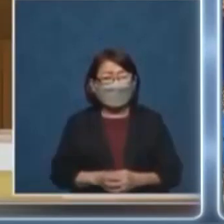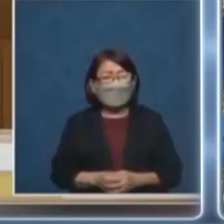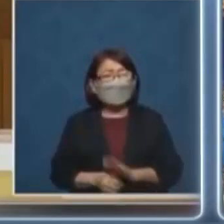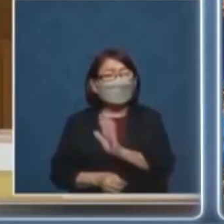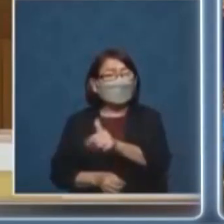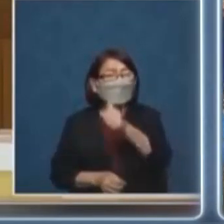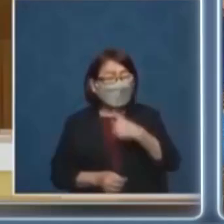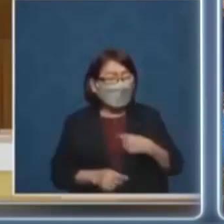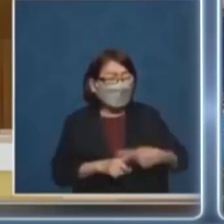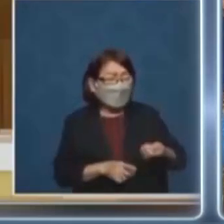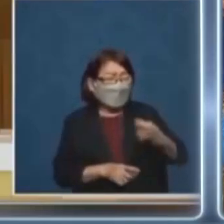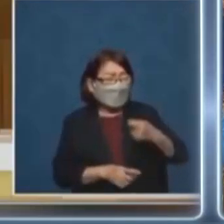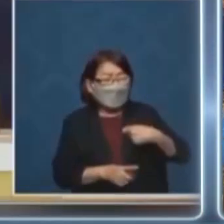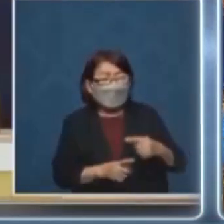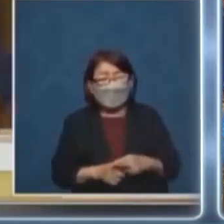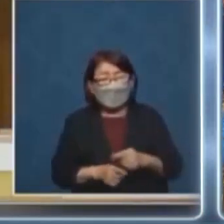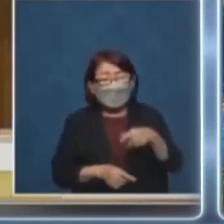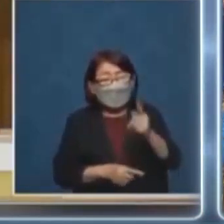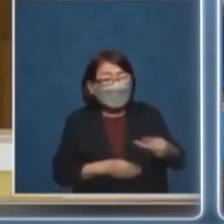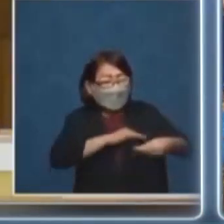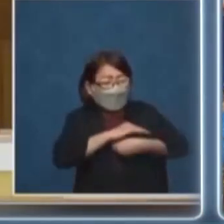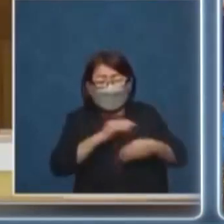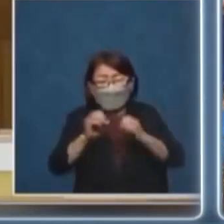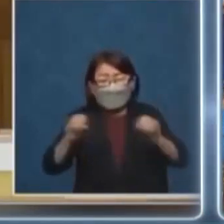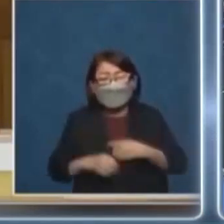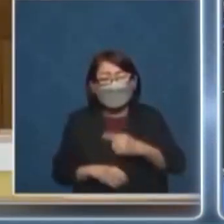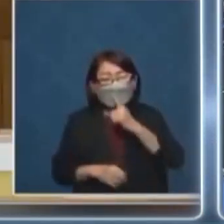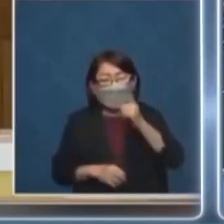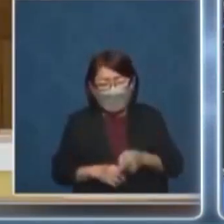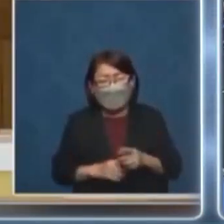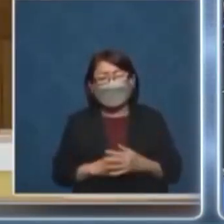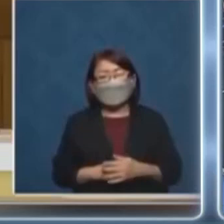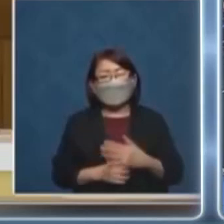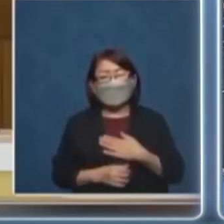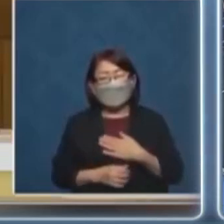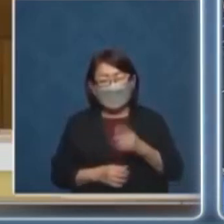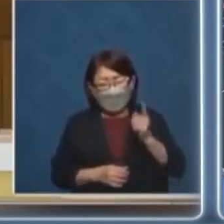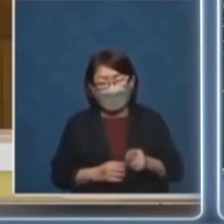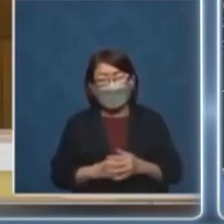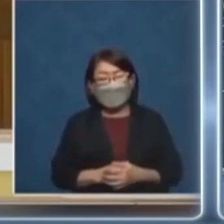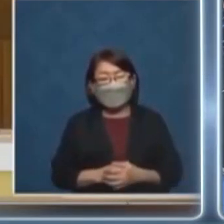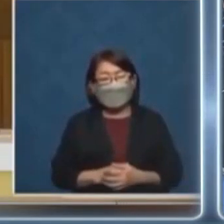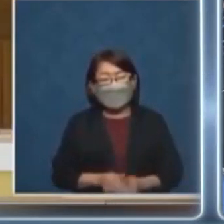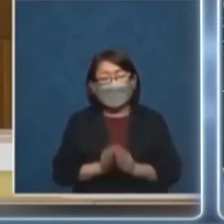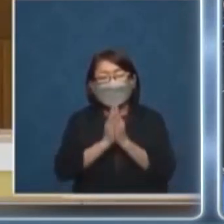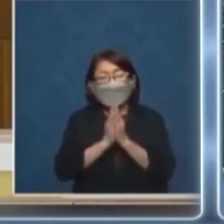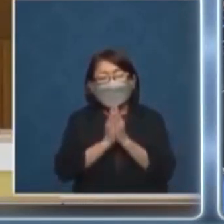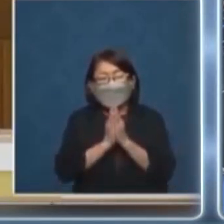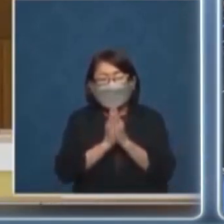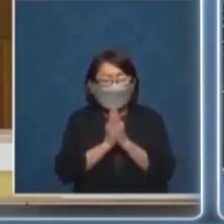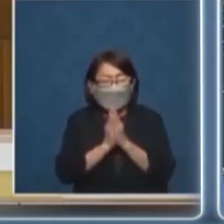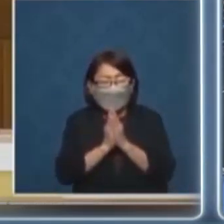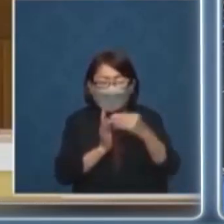บอกมีเงินเดือนเท่านั้นแหละที่ใช้อยู่ทุกวันนี ้ แล้วไม่เคยได้รับผลประโยชน์ใครทั้งนั้นแหละผมยืนยันได ้ ผมสวดมนต์ทุก